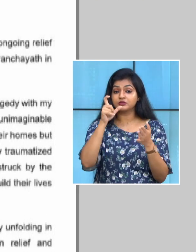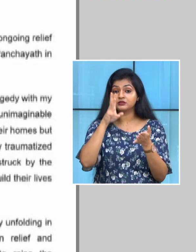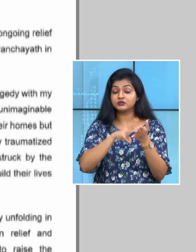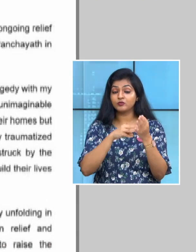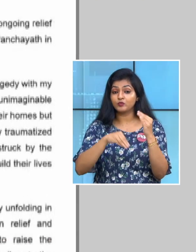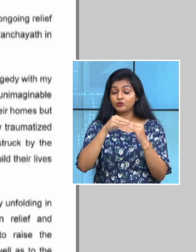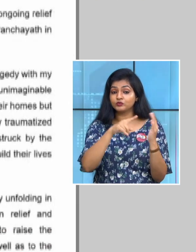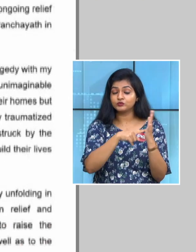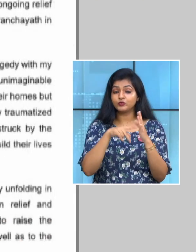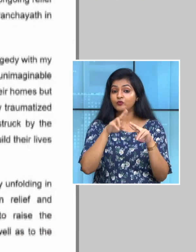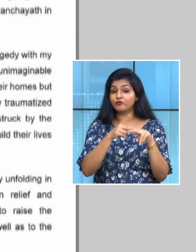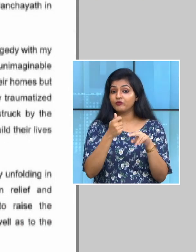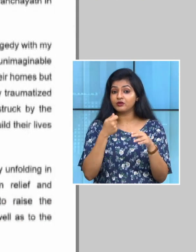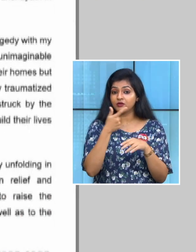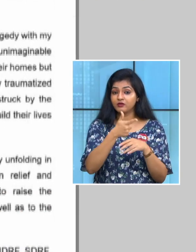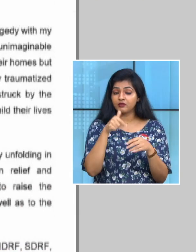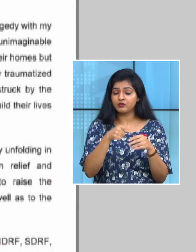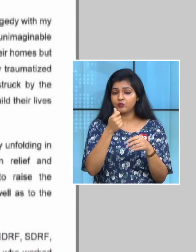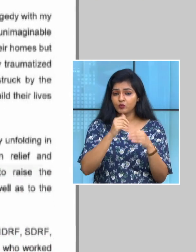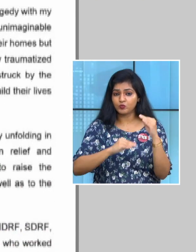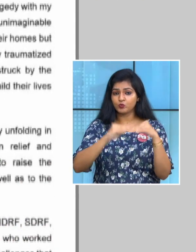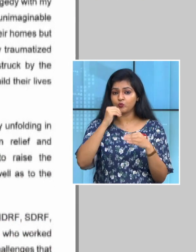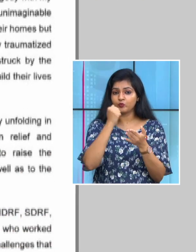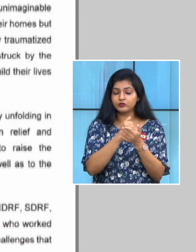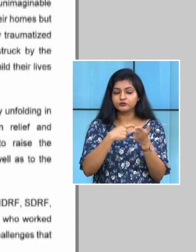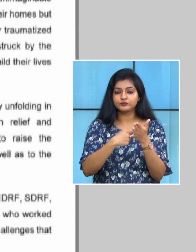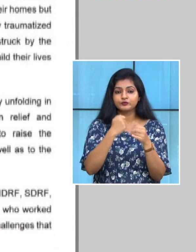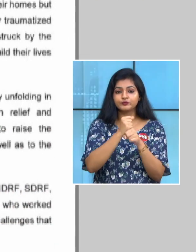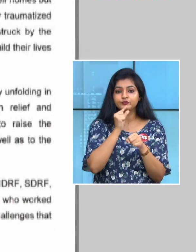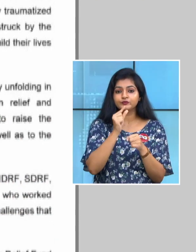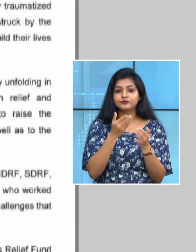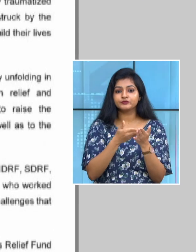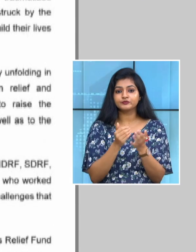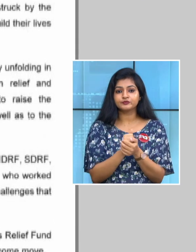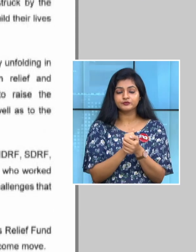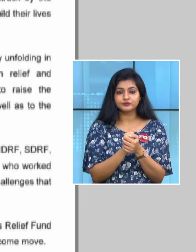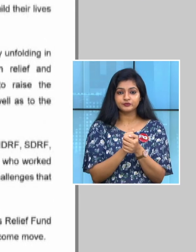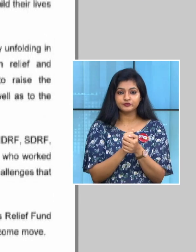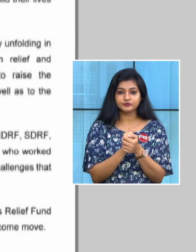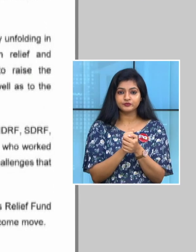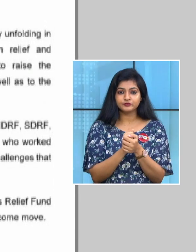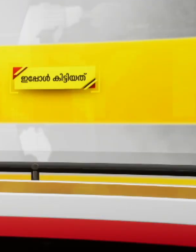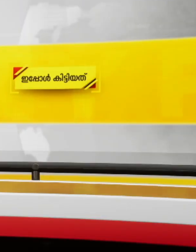ശ്രദ്ധയിൽ ഈ ധനസഹായ വർധനവ് വേണമെന്നതാണ് ഇപ്പോൾ ഉന്നയിച്ചിരിക്കുന്ന രാഹുൽ ഗാന്ധി. ദീപക് ധർമ്മടം, കോഴിക്കോട്.